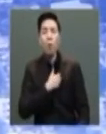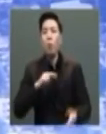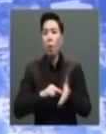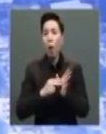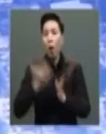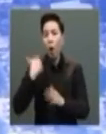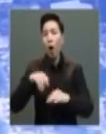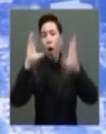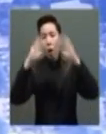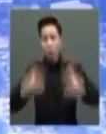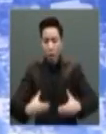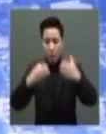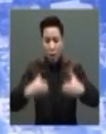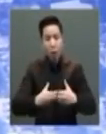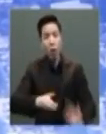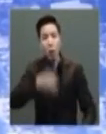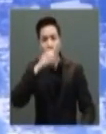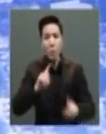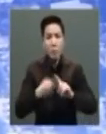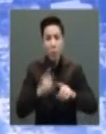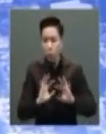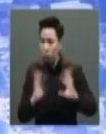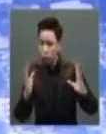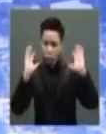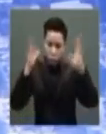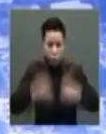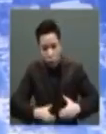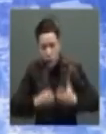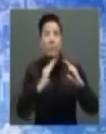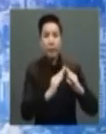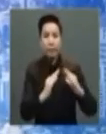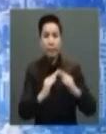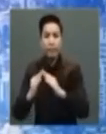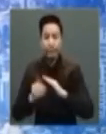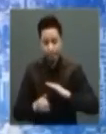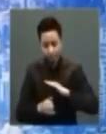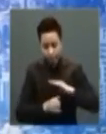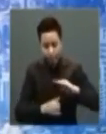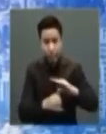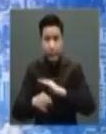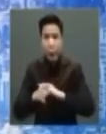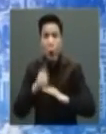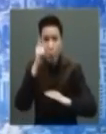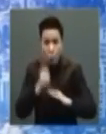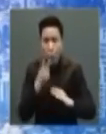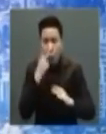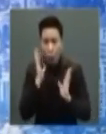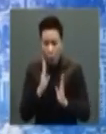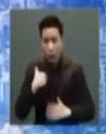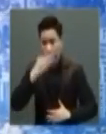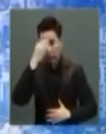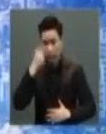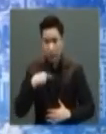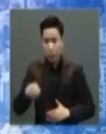างที่กล่าวไว้ไปฟังเสียงการแถลงข่าวจากสบค.กันค่ะ ก็ต้องดูแลด้วยอย่าไปใกล้คน